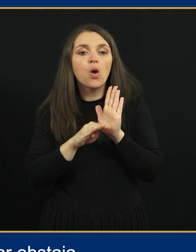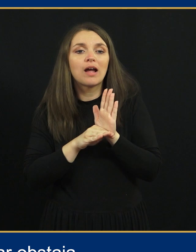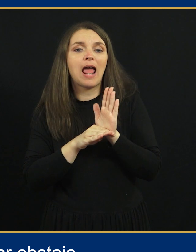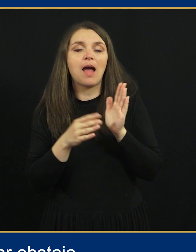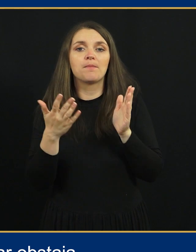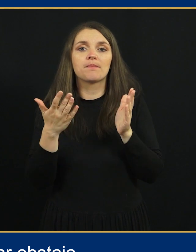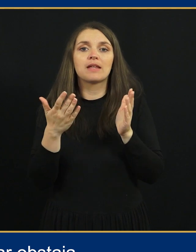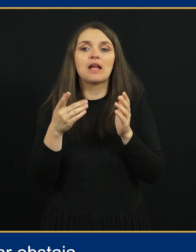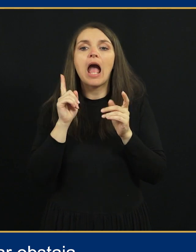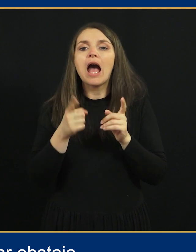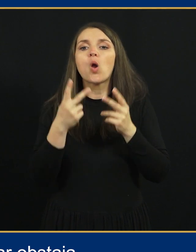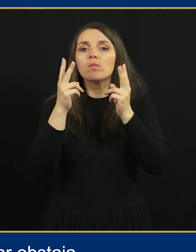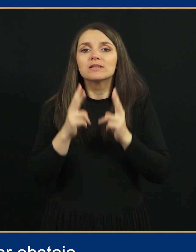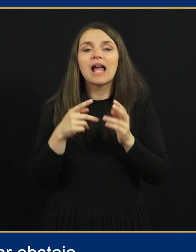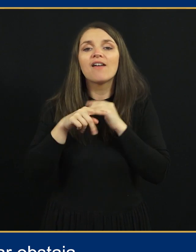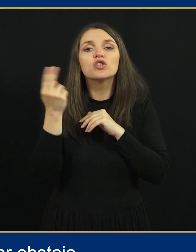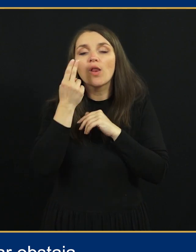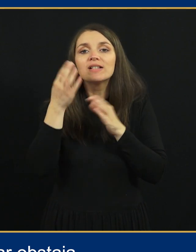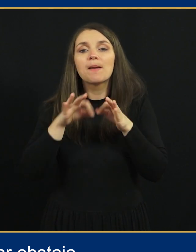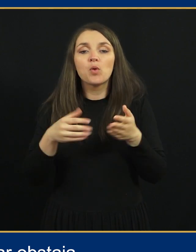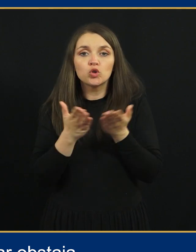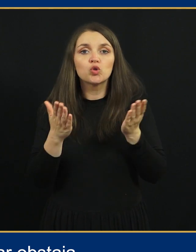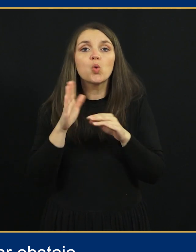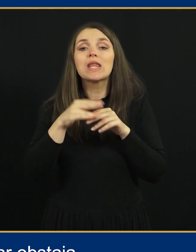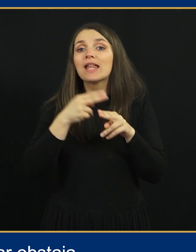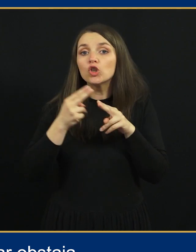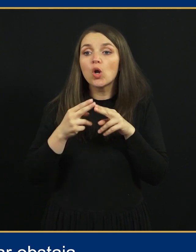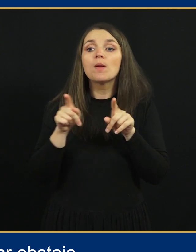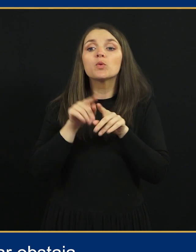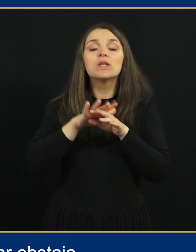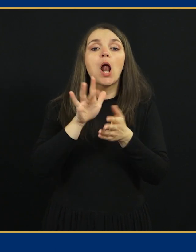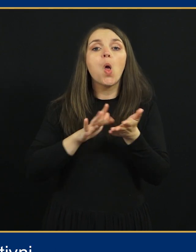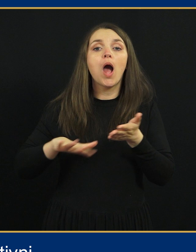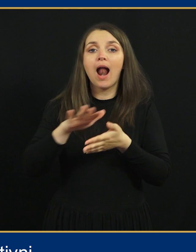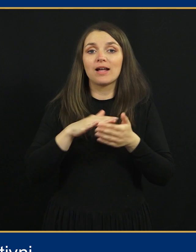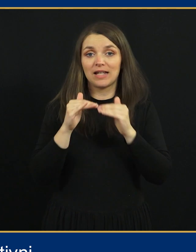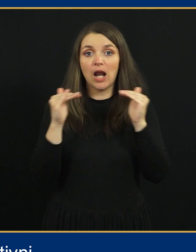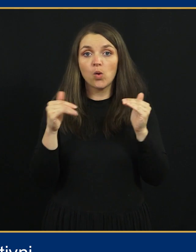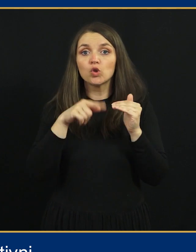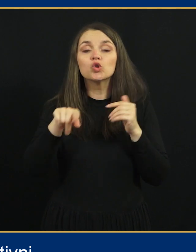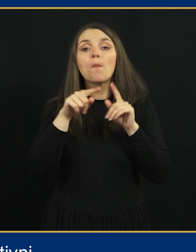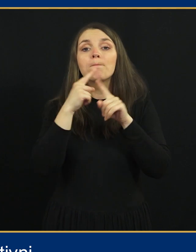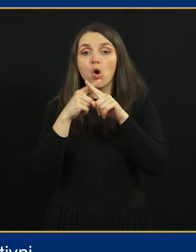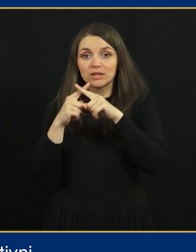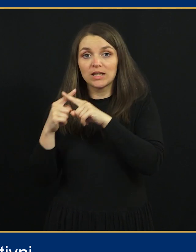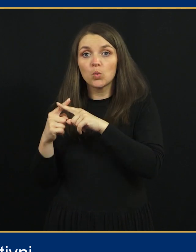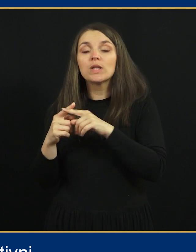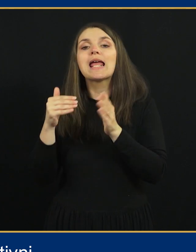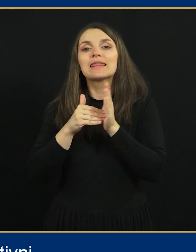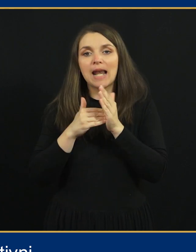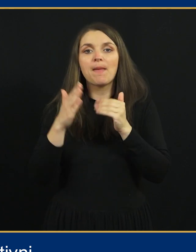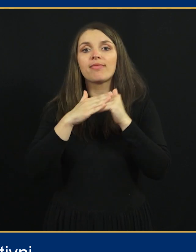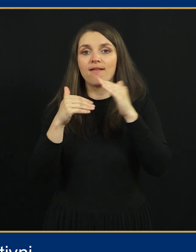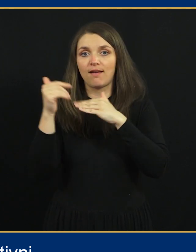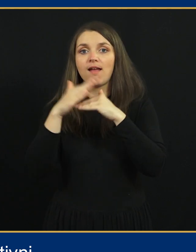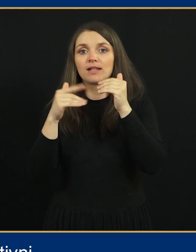programi, kar obstaja v slovenskem prostoru, tako na državni kot na lokalni ravni, in so pozitivni, jih